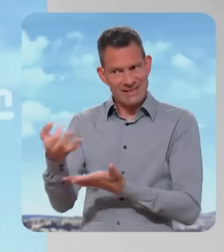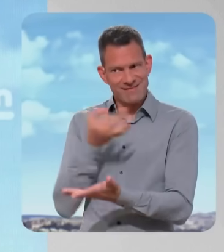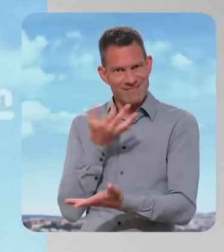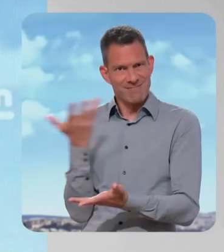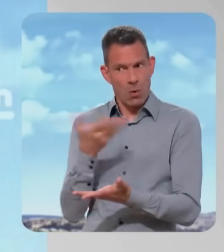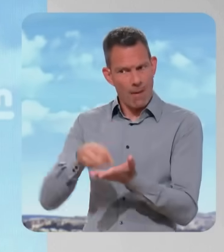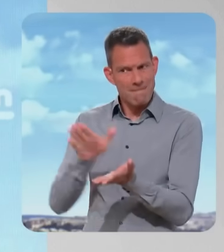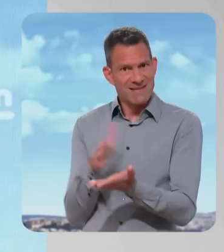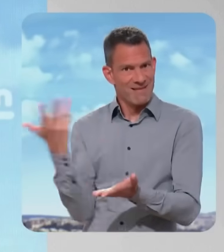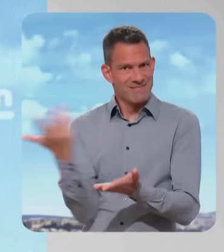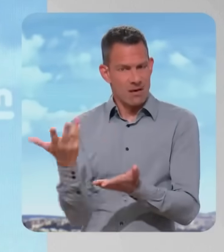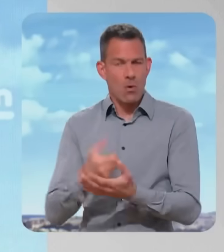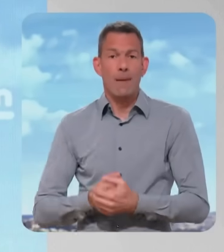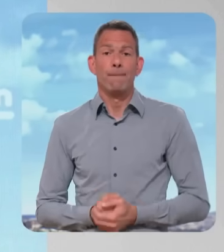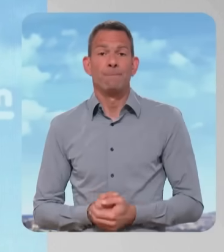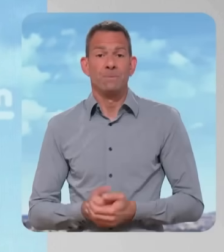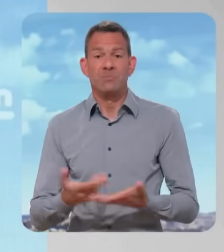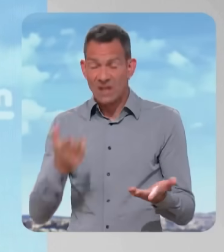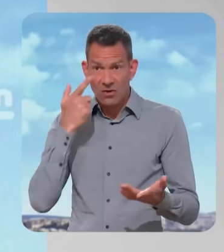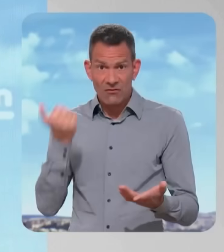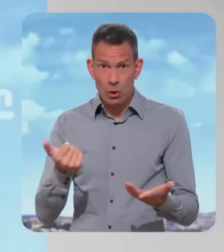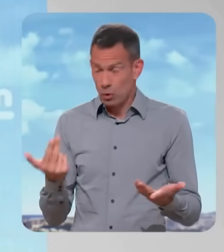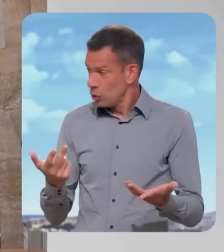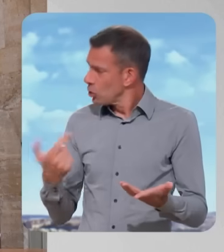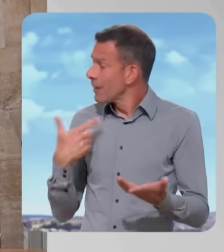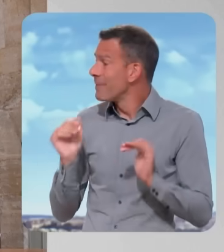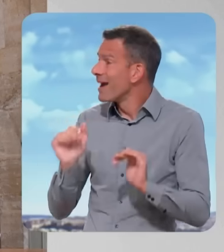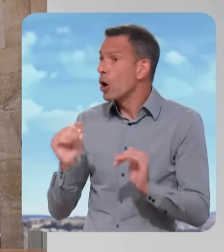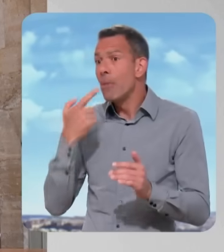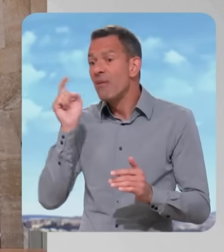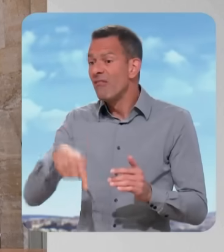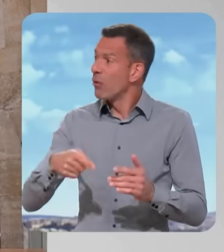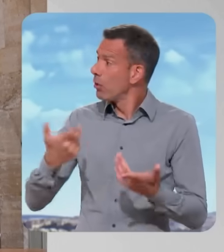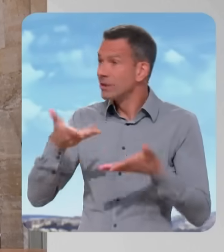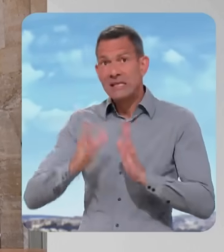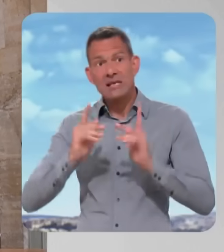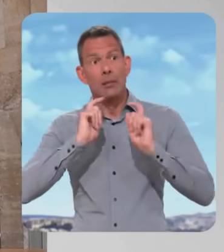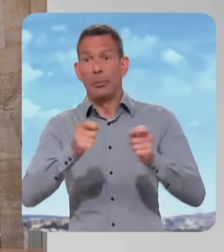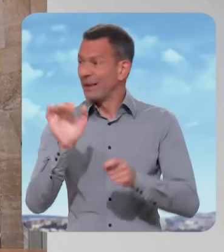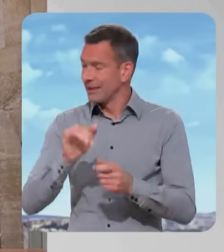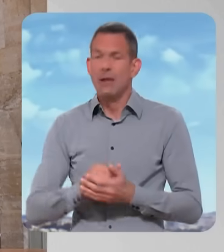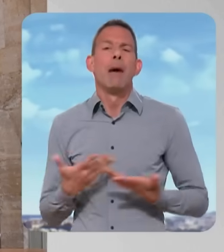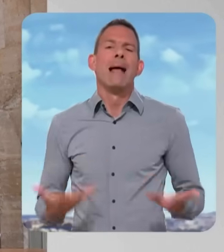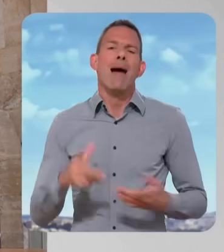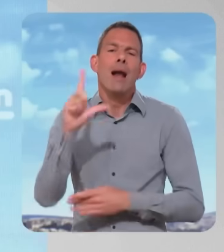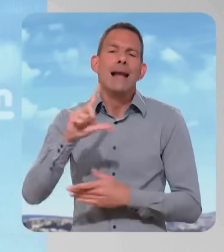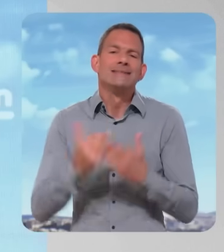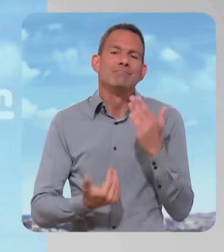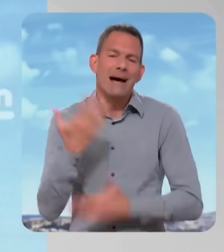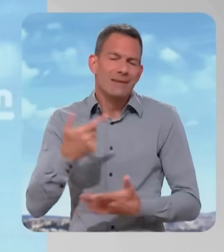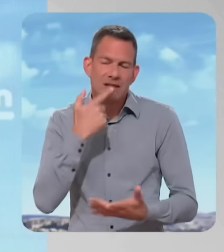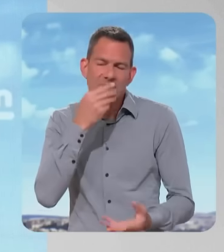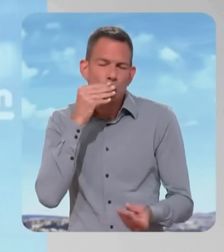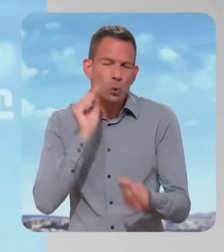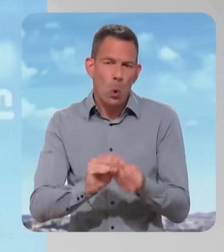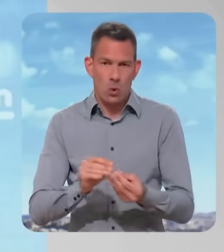savez on a bien vu que nous ne pouvons pas aujourd'hui les décevoir il y a un moment mais nous sommes lundi matin donc c'est un peu tôt